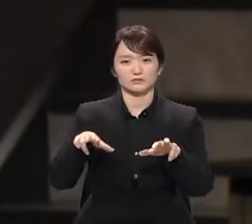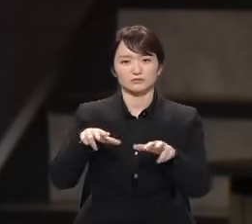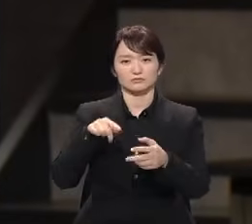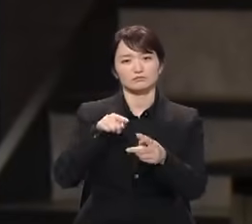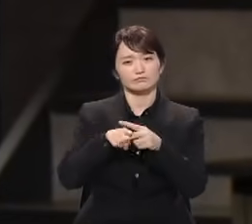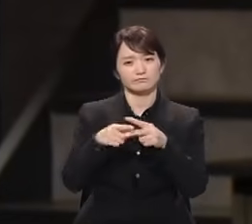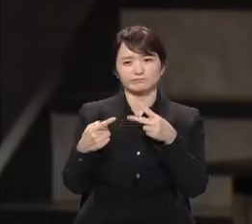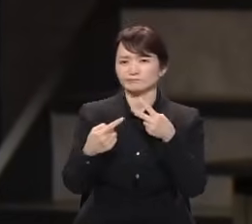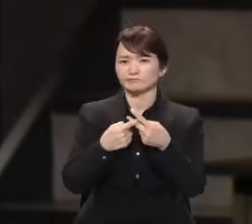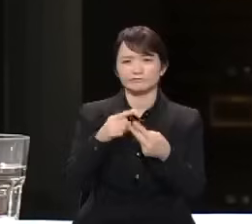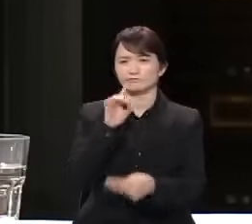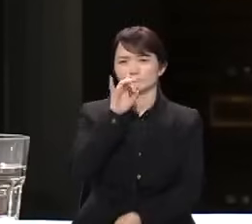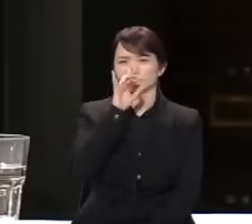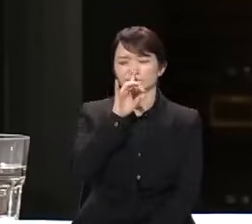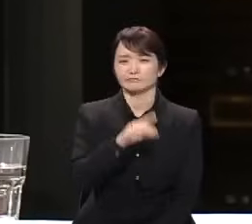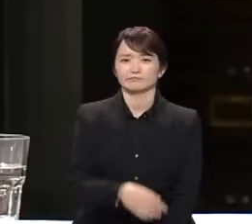됩니다.